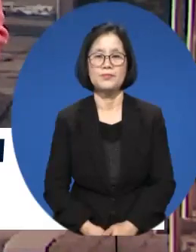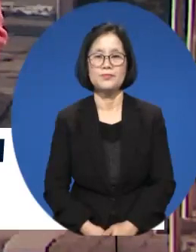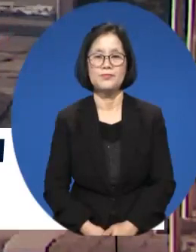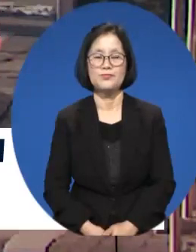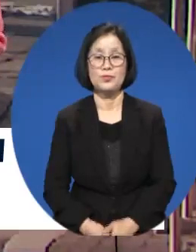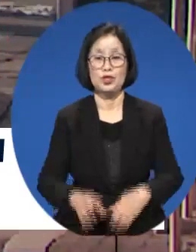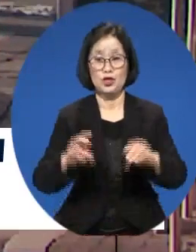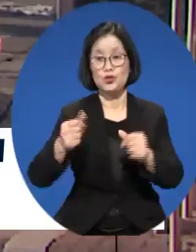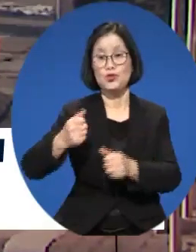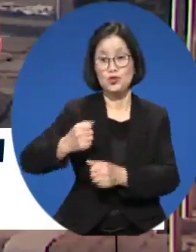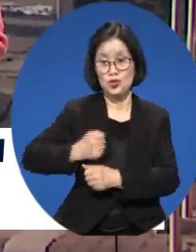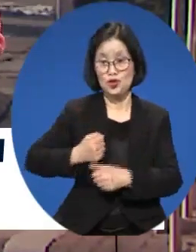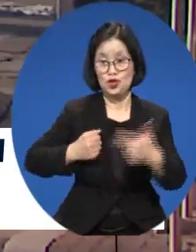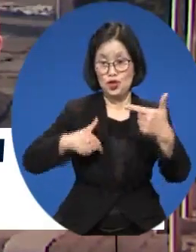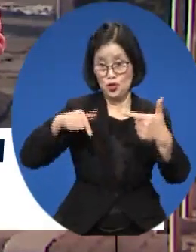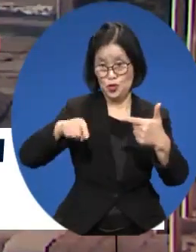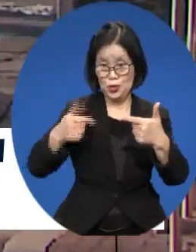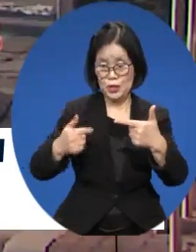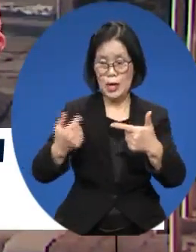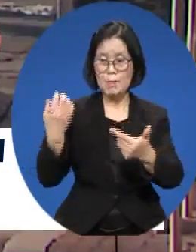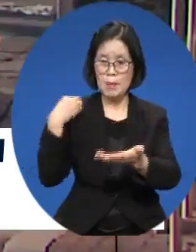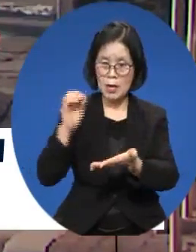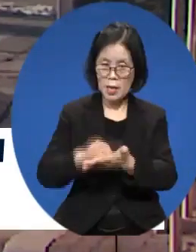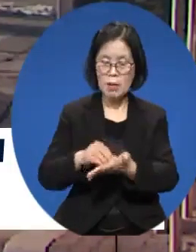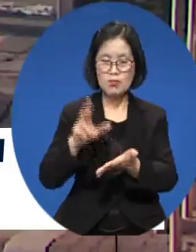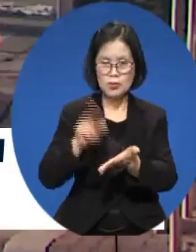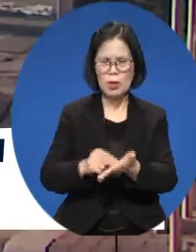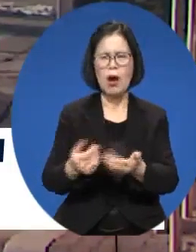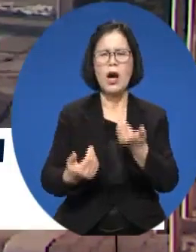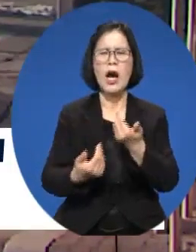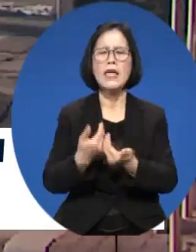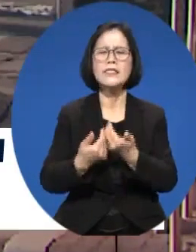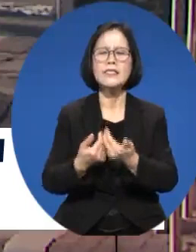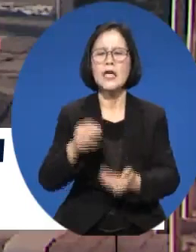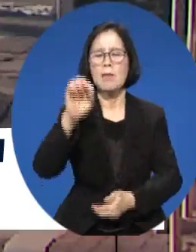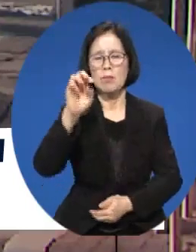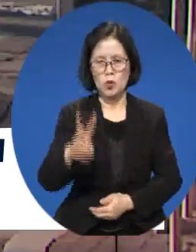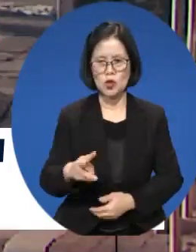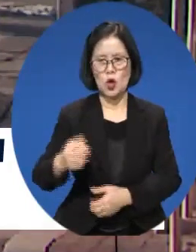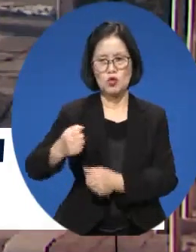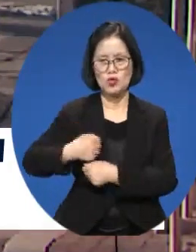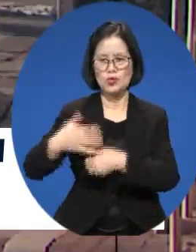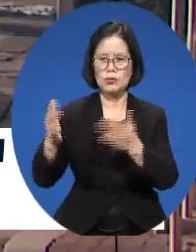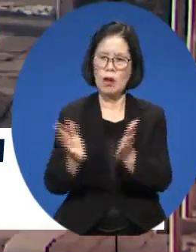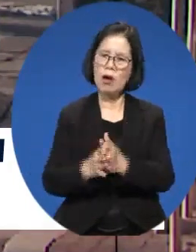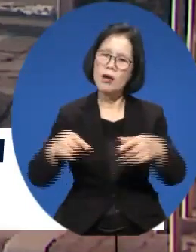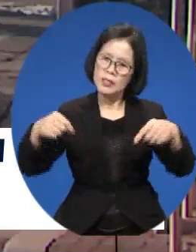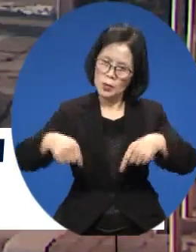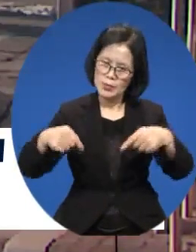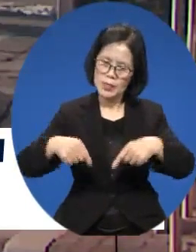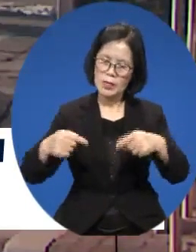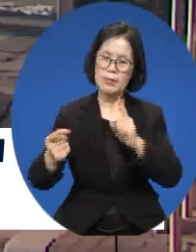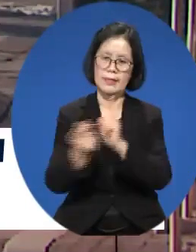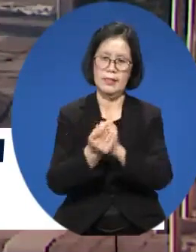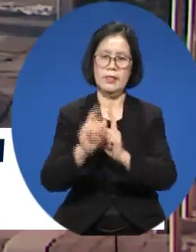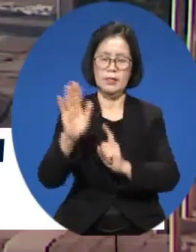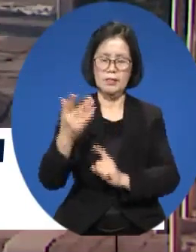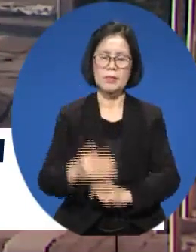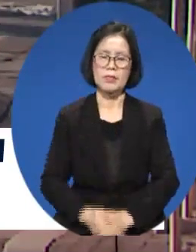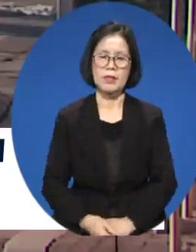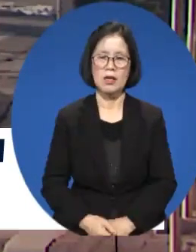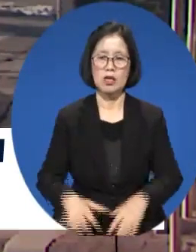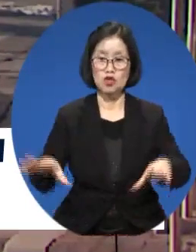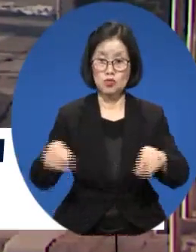육군 6군단 부지 반환 문제를 두고 갈등을 빚고 있는 포천시 와 군 당국의 협상 테이블에 앉게 됩니다